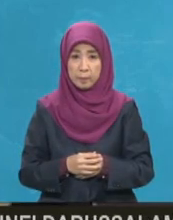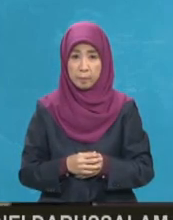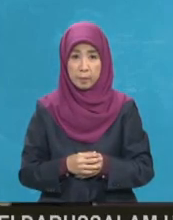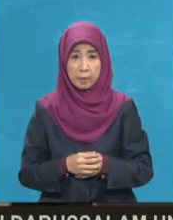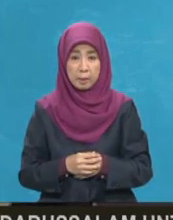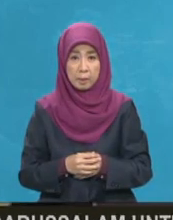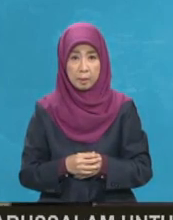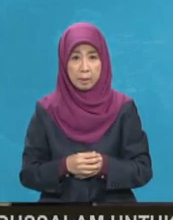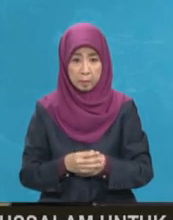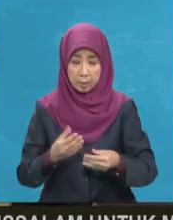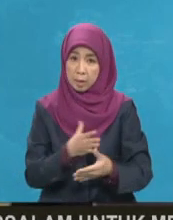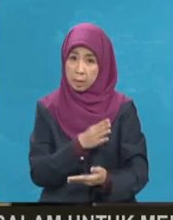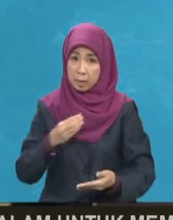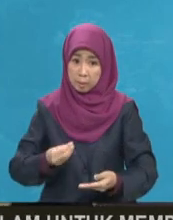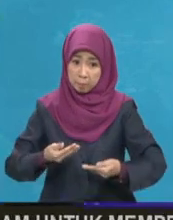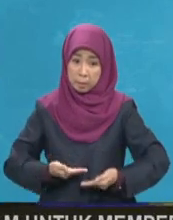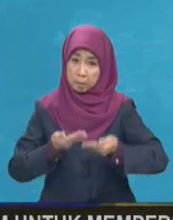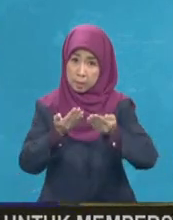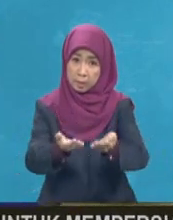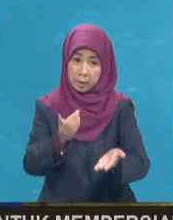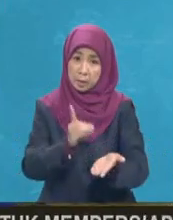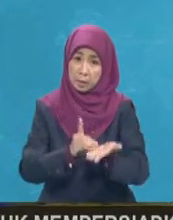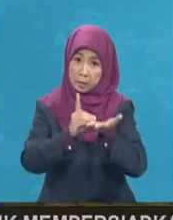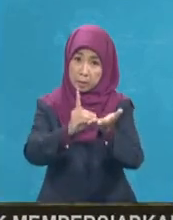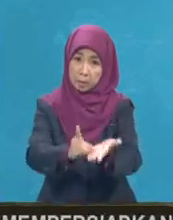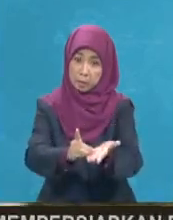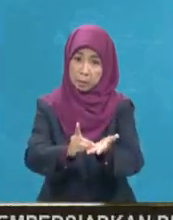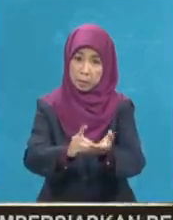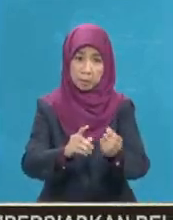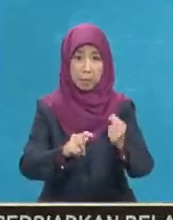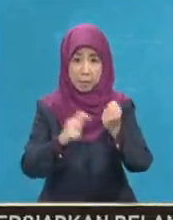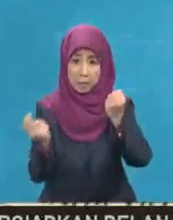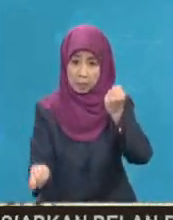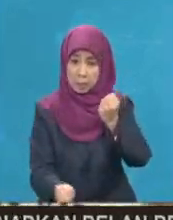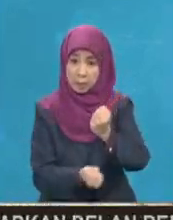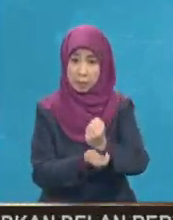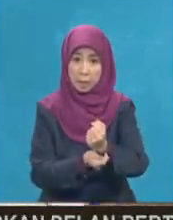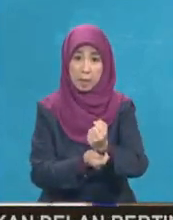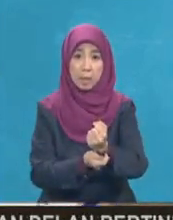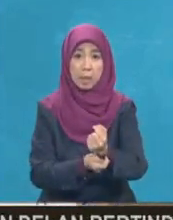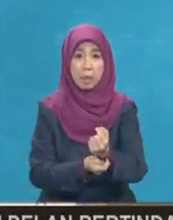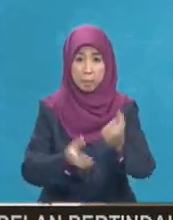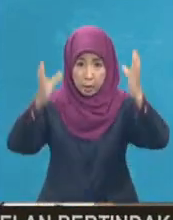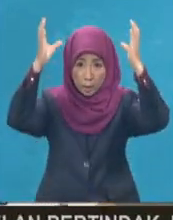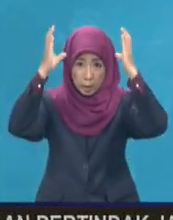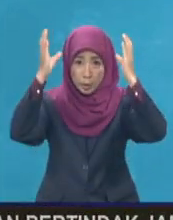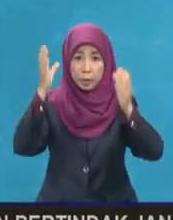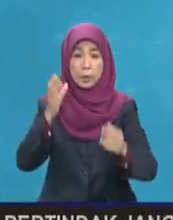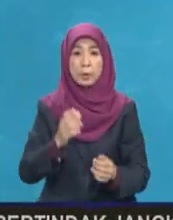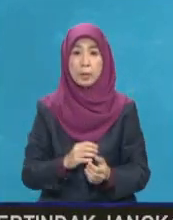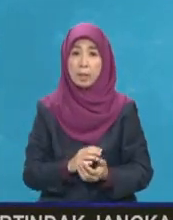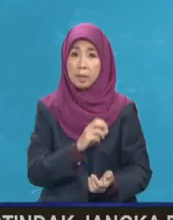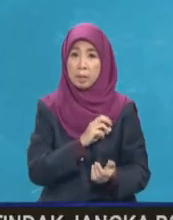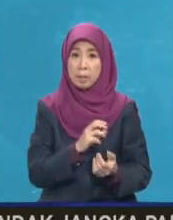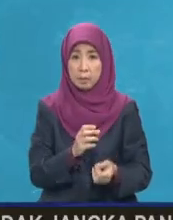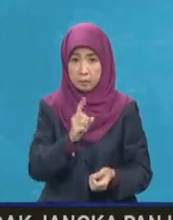Hai juga diarahkan penyampaian Dharma kepada dana pinjaman modal mahkota al-muhtadee Billah untuk anak-anak yatim sebanyak